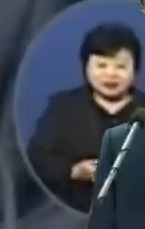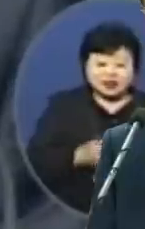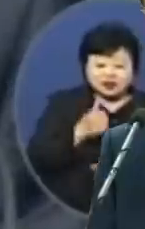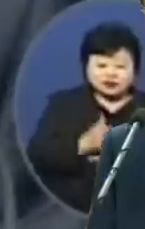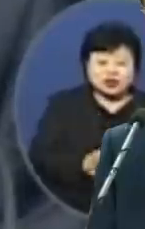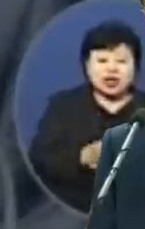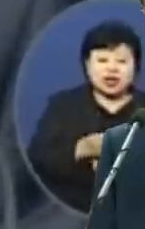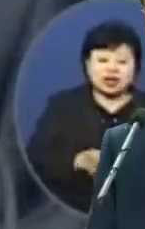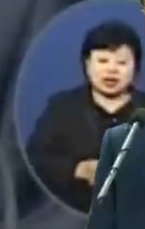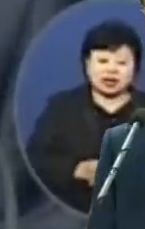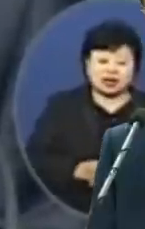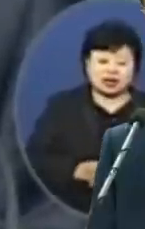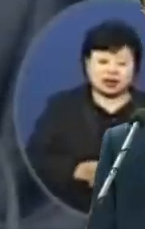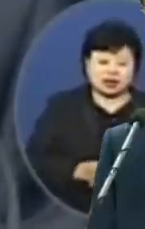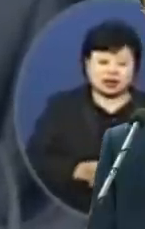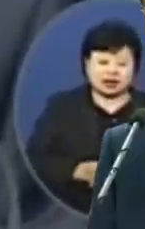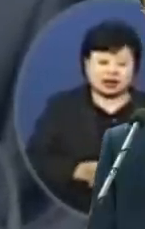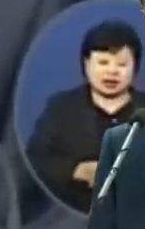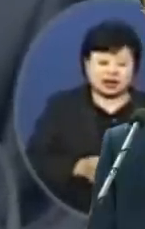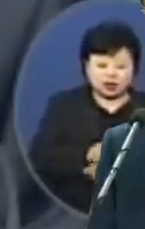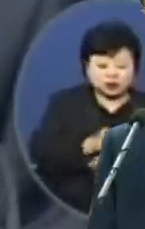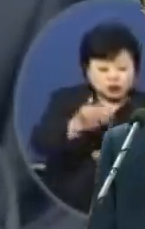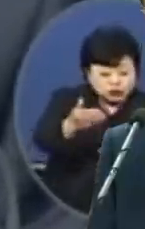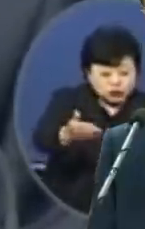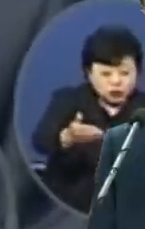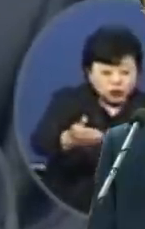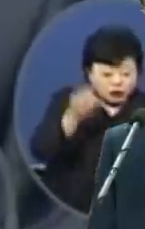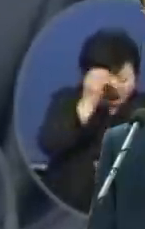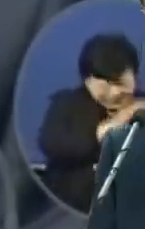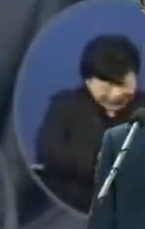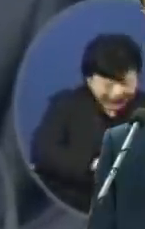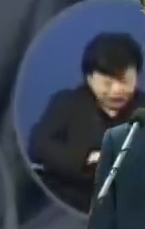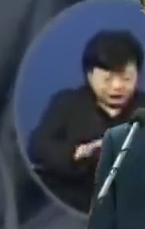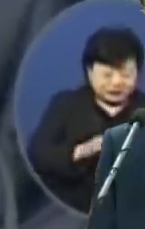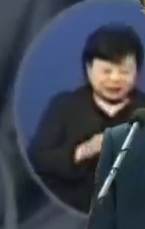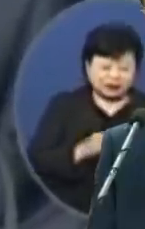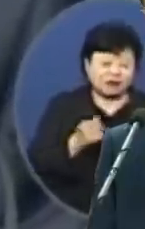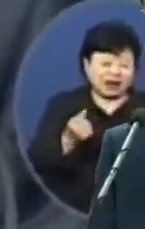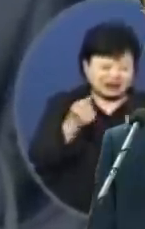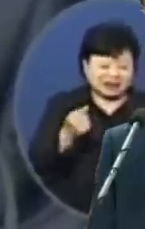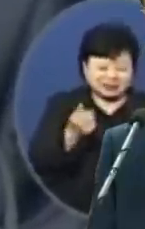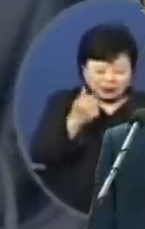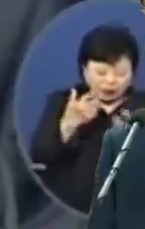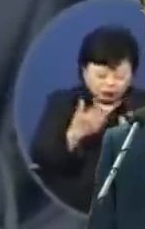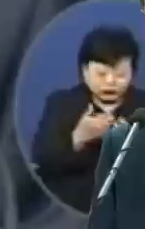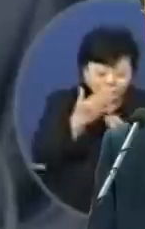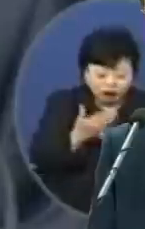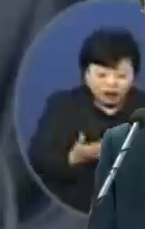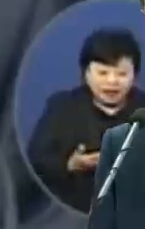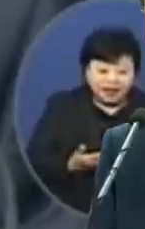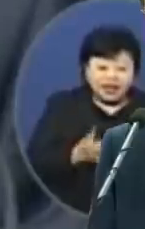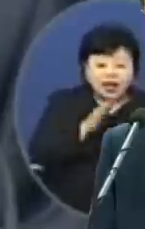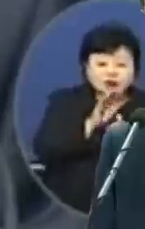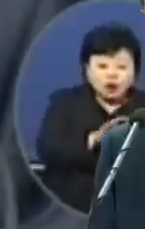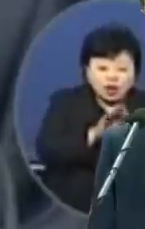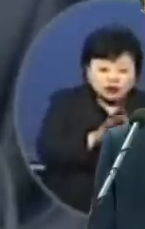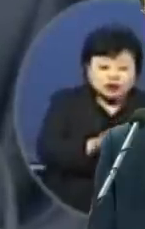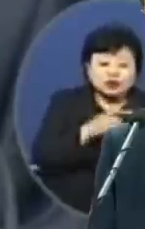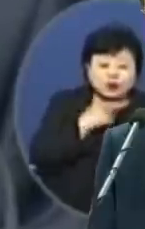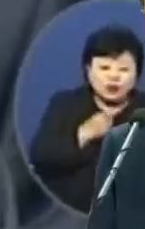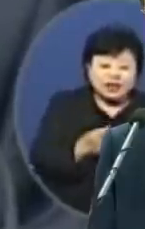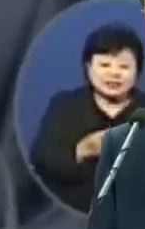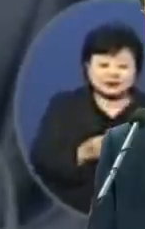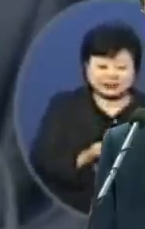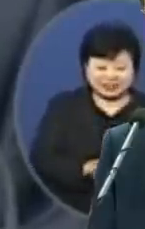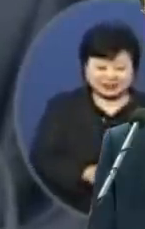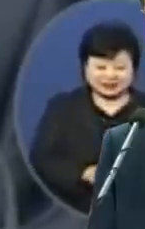다 대속하게 하고 영혼이 잘된 같이 범사에 잘되며 강건하고 생명을 얻되 풍성히 얻도록 해주기를 원하시기